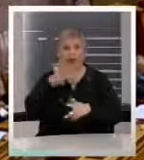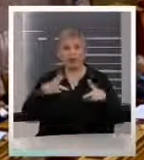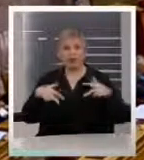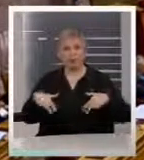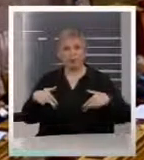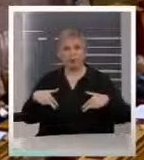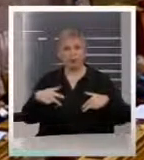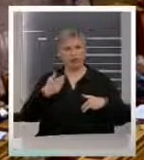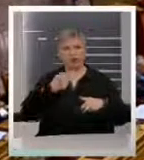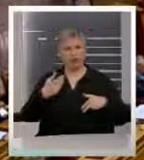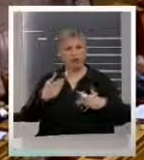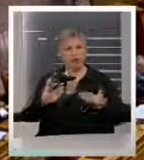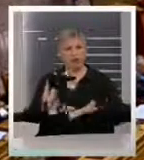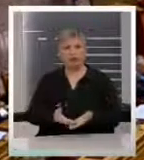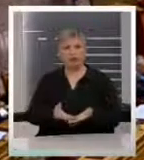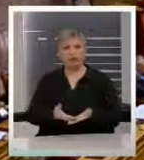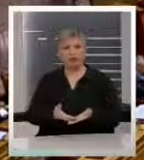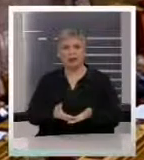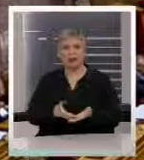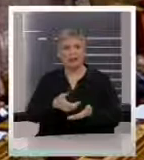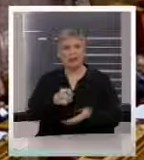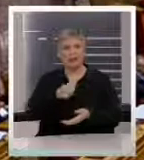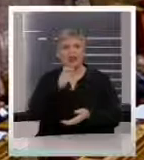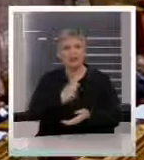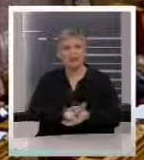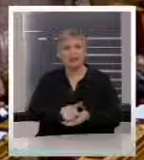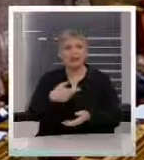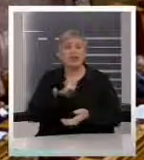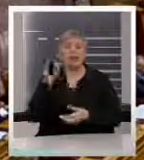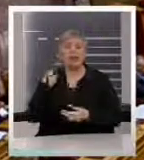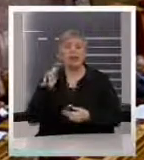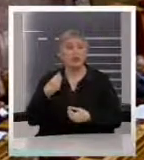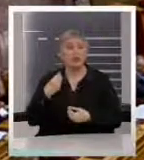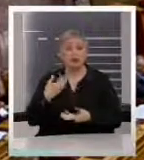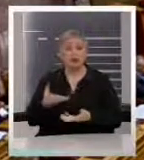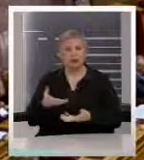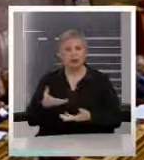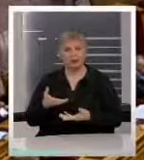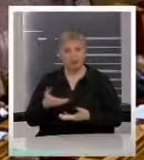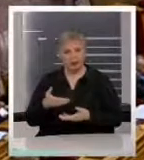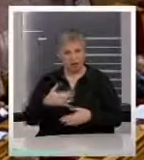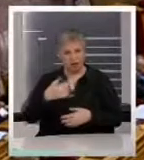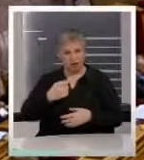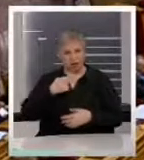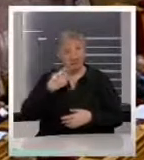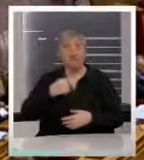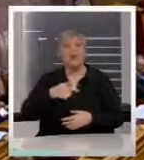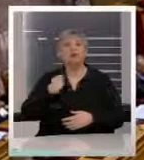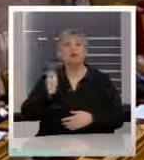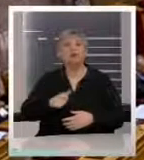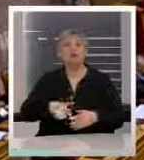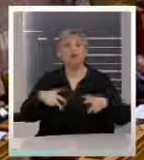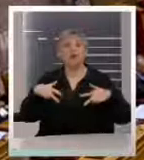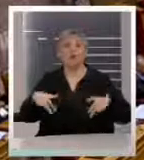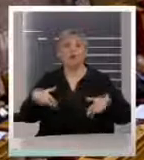Μα το είπα προηγούμενα, εσείς δεν ακούσατε. Από τον ελεύθερο ότι... τύπο πληρωνόταν όταν